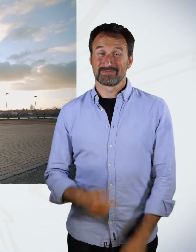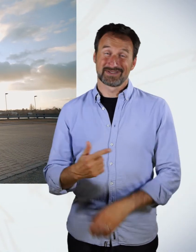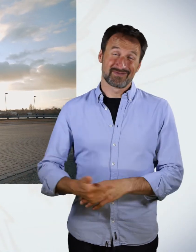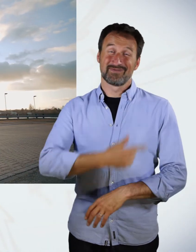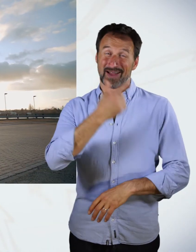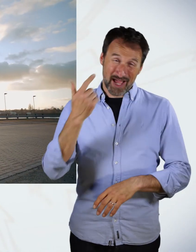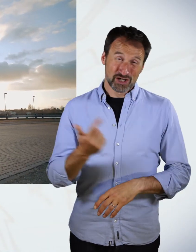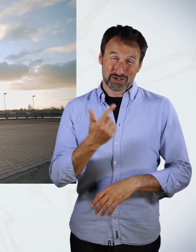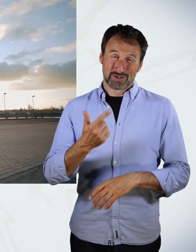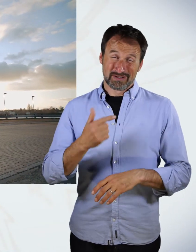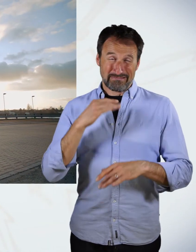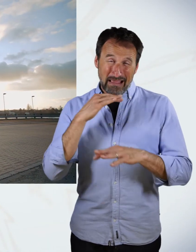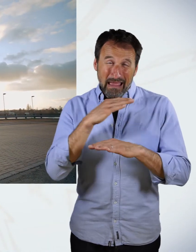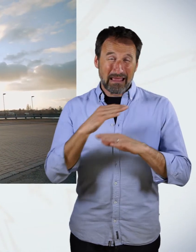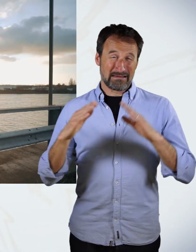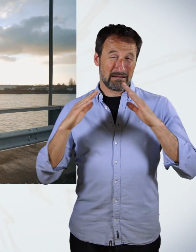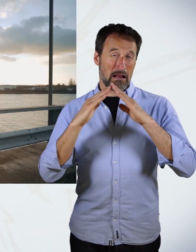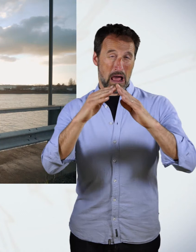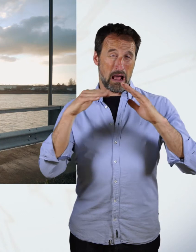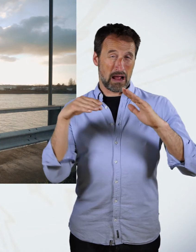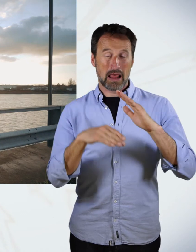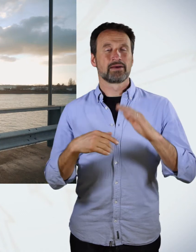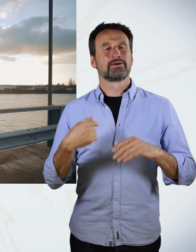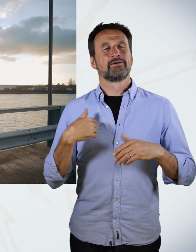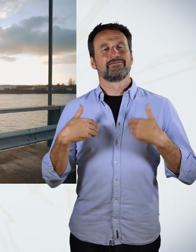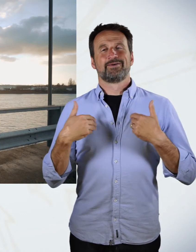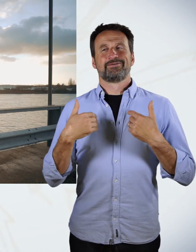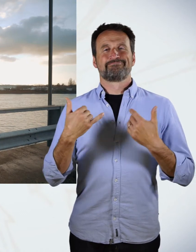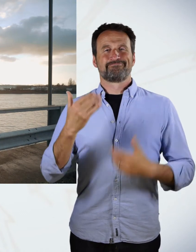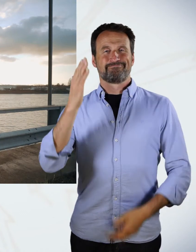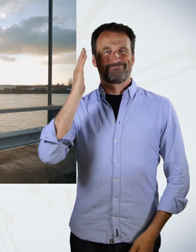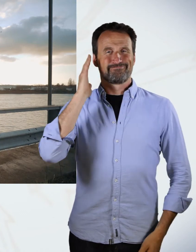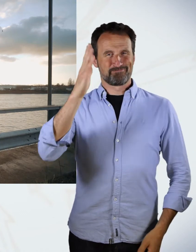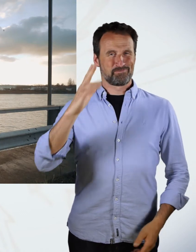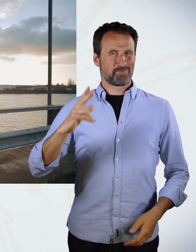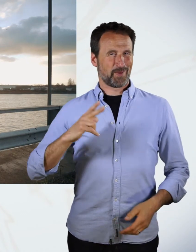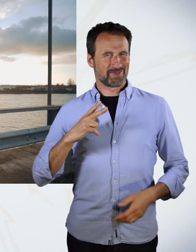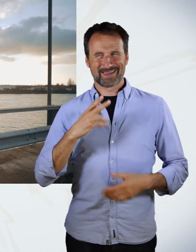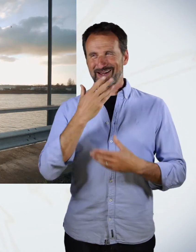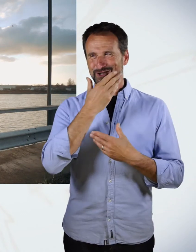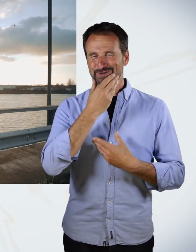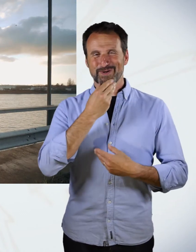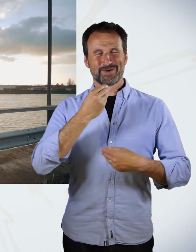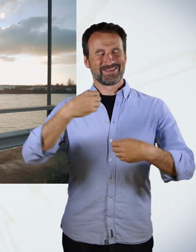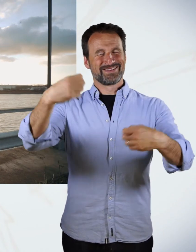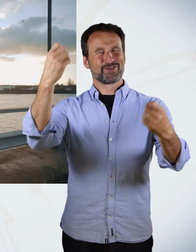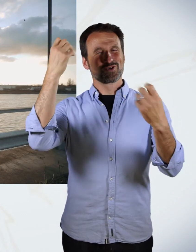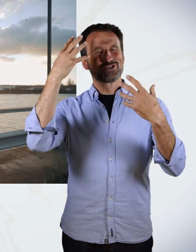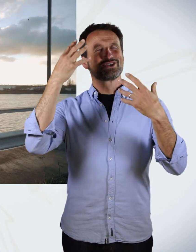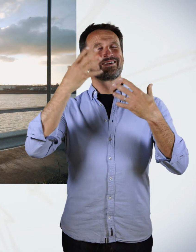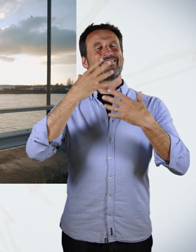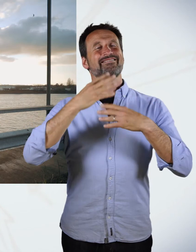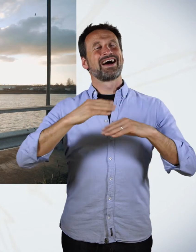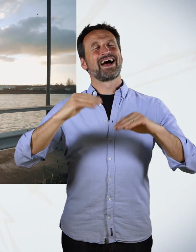dreckigen Lagerhalle bin ich jetzt einfach froh, wenn ich endlich ins schöne Hotel gehen kann, duschen und mich ins weiche Bett legen kann.